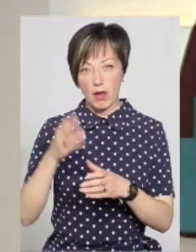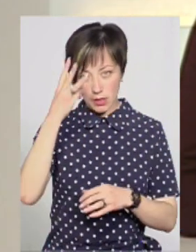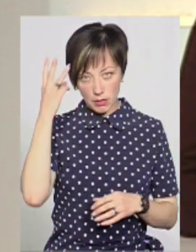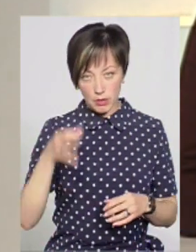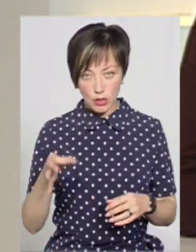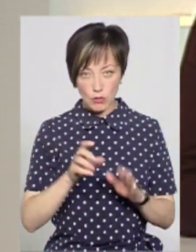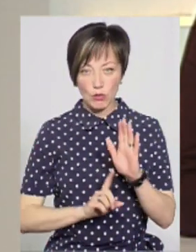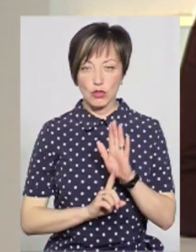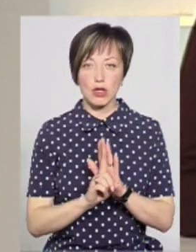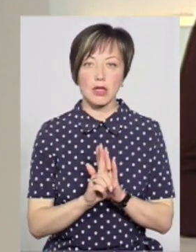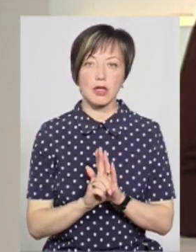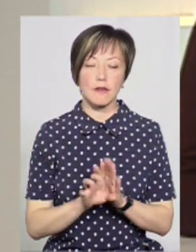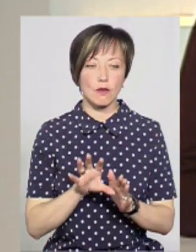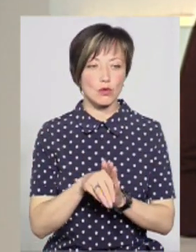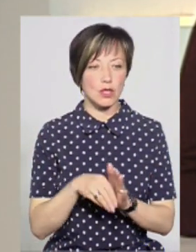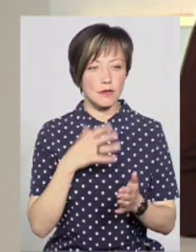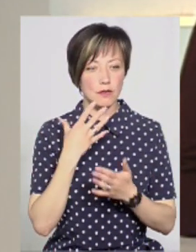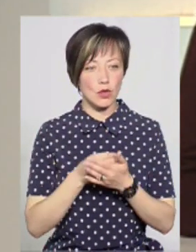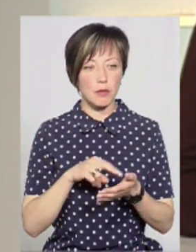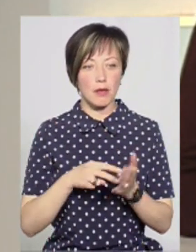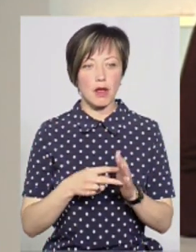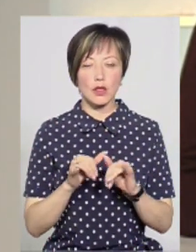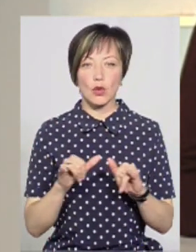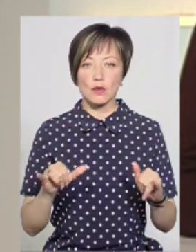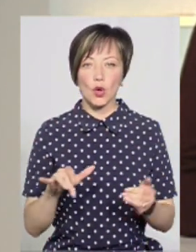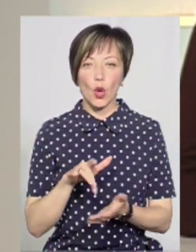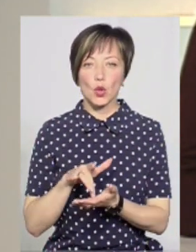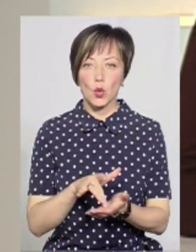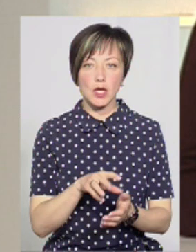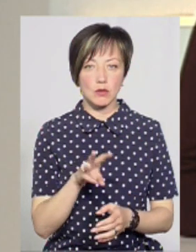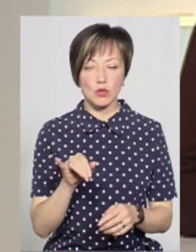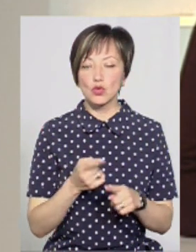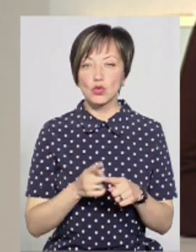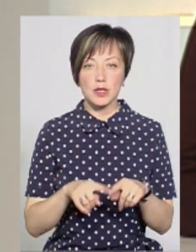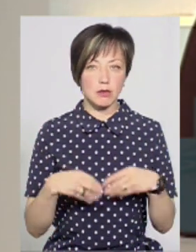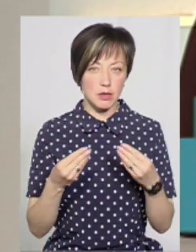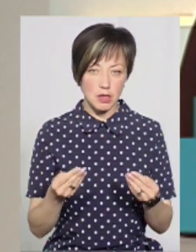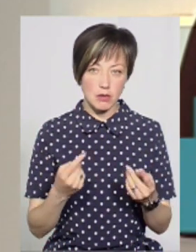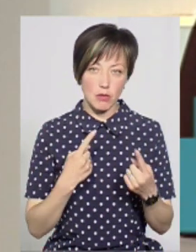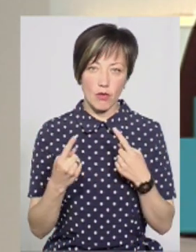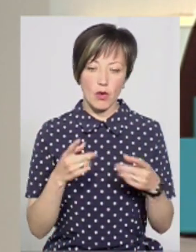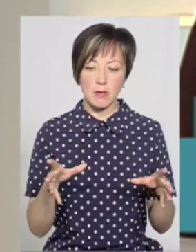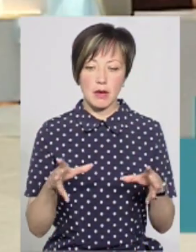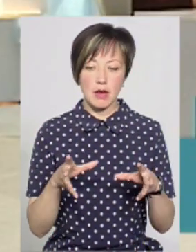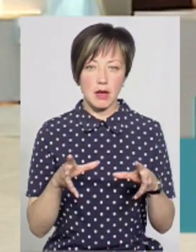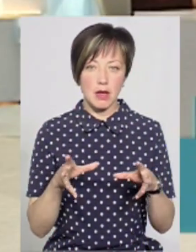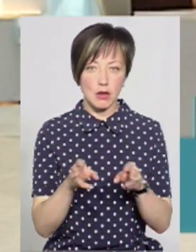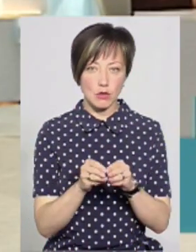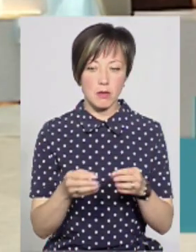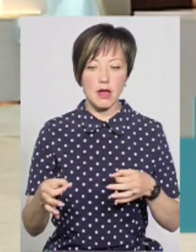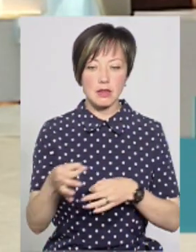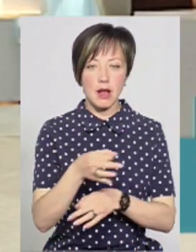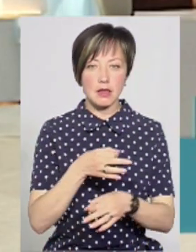Хмельниччини почали включати в свої стратегічні плани розвиток туризму. Що це їм дасть? Поговоримо разом із